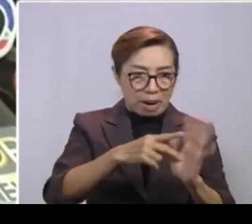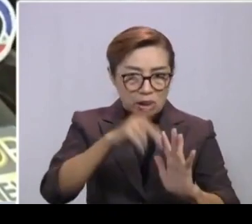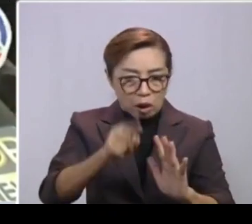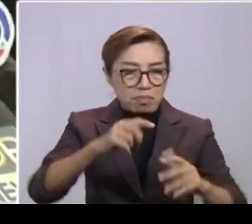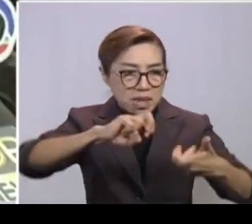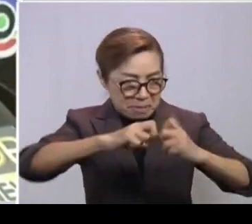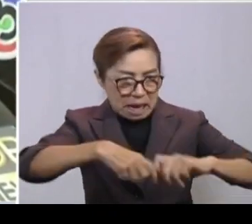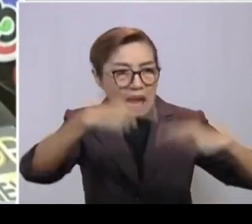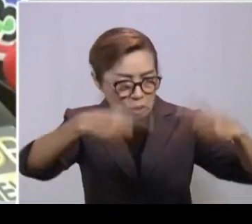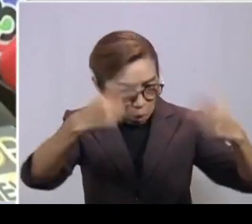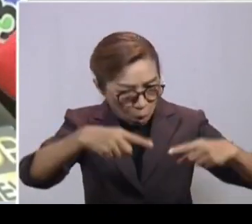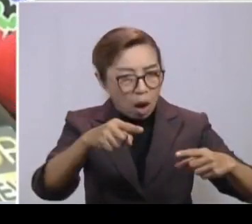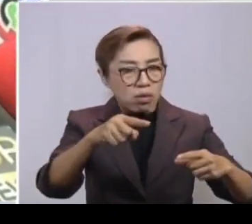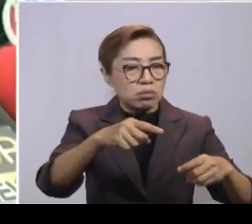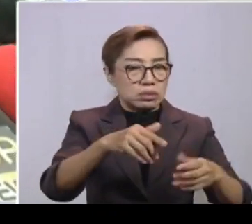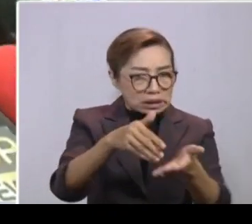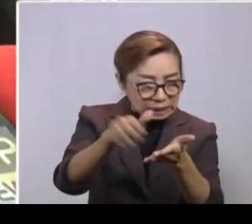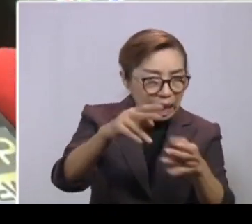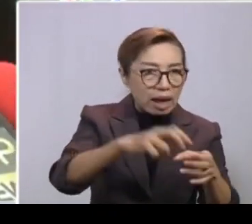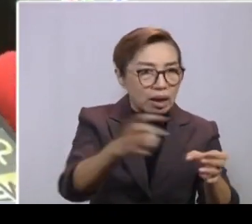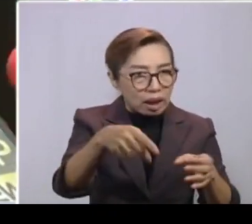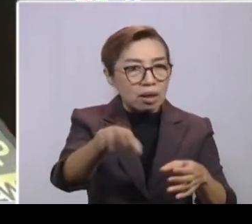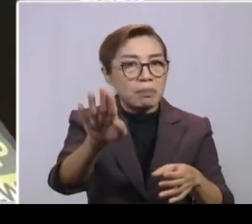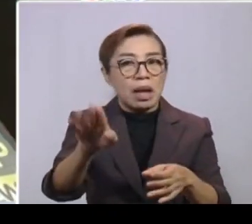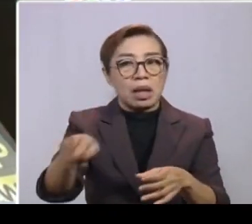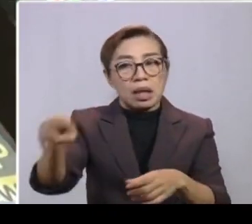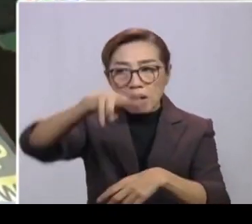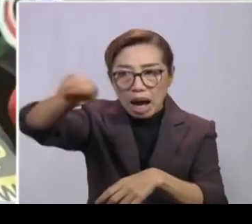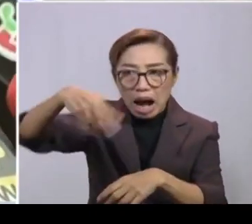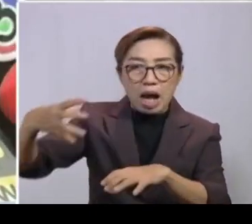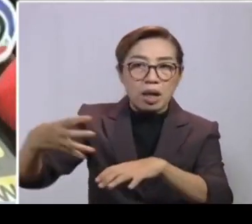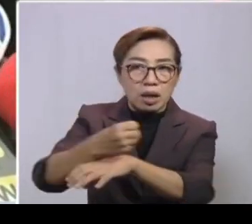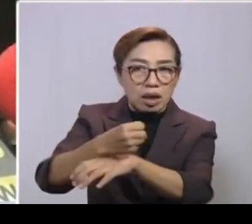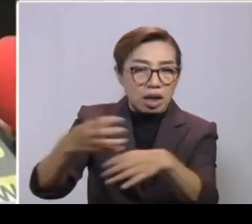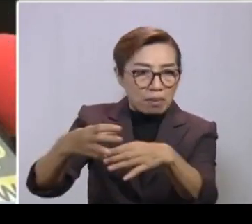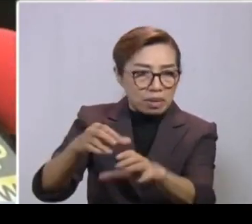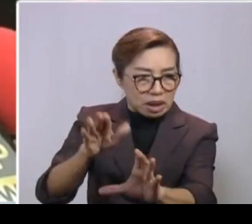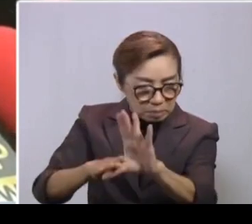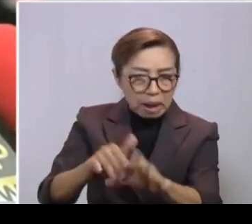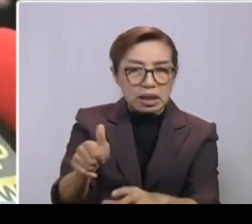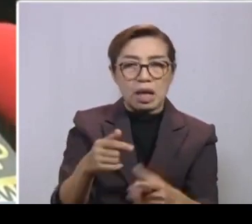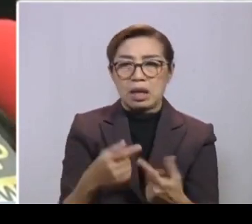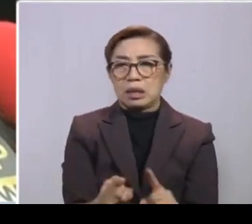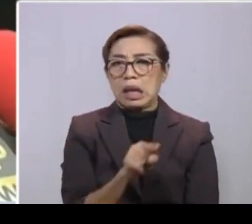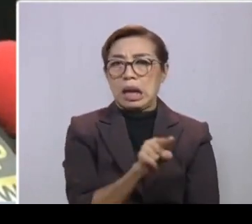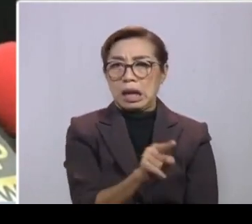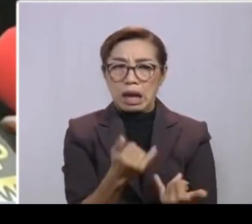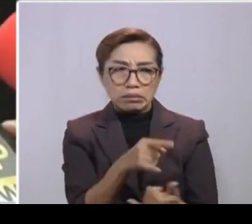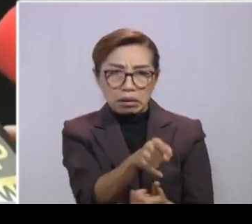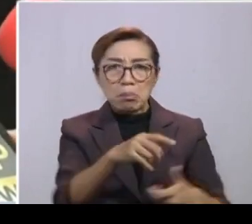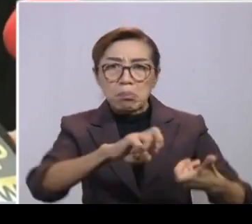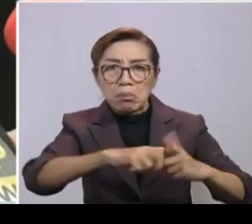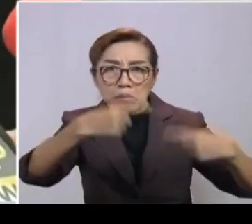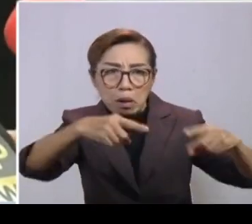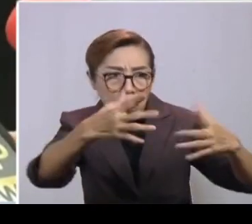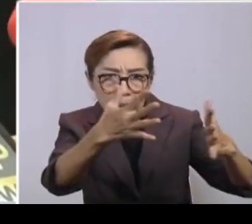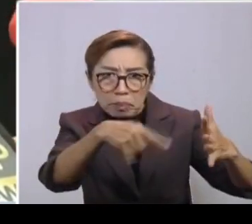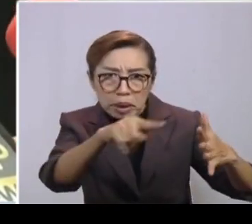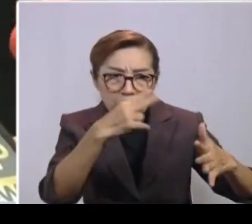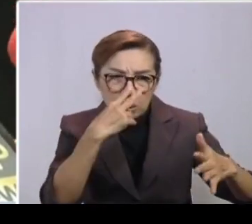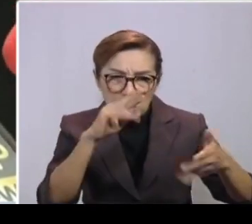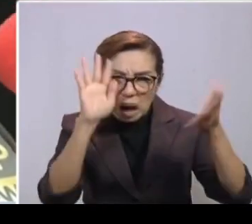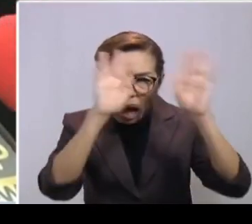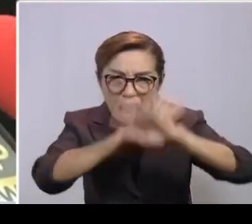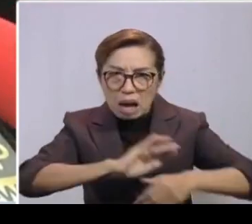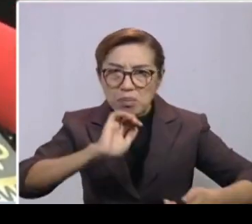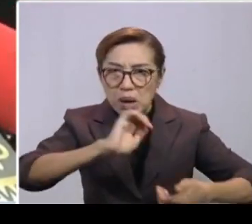พรรคการเมืองใหม่สังกัดและยังคงทำหน้าที่สสต่อได้แต่คุณเสรีมองว่าการขับในครั้งนี้มันจะดูเป็นการสมคบกัน